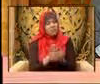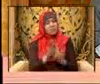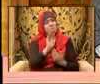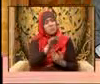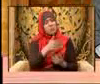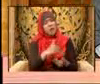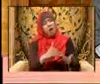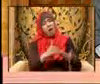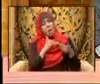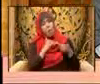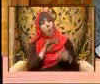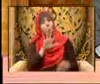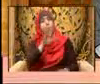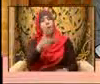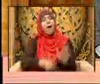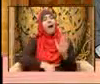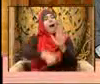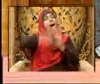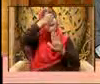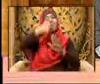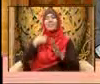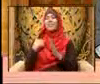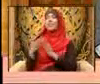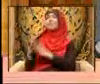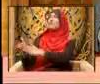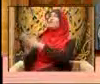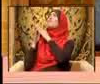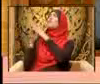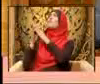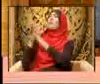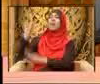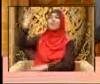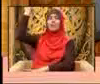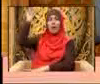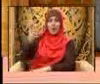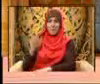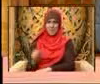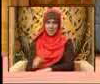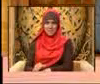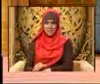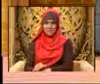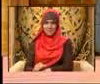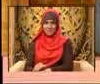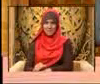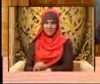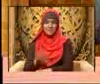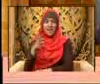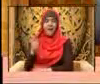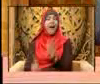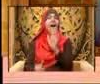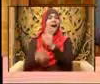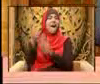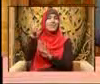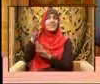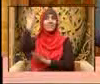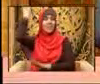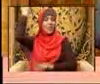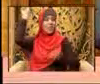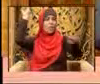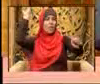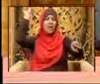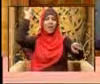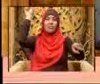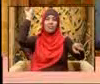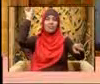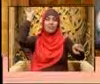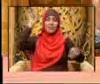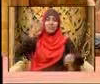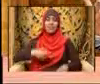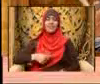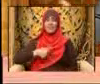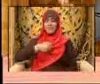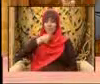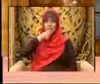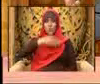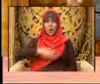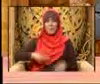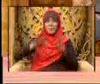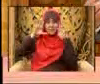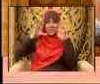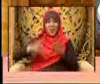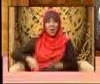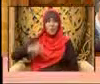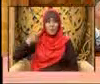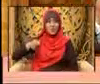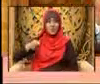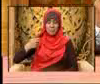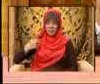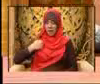عندما يقصد ربه ويسأله؟ يا بني يا غلام إني أعلمك كلمات، احفظ الله